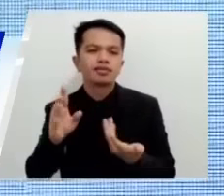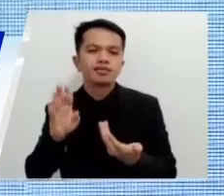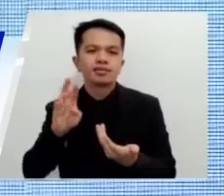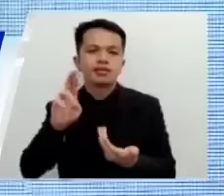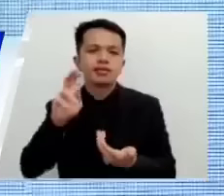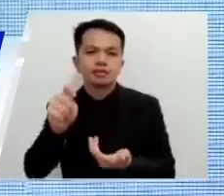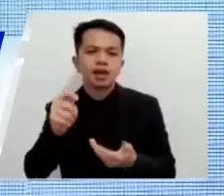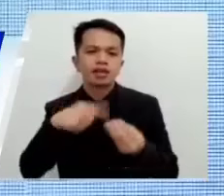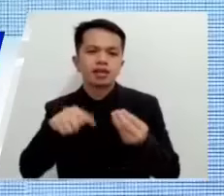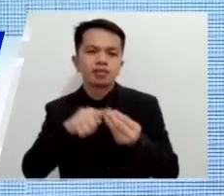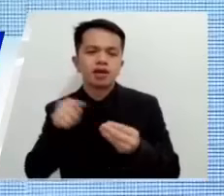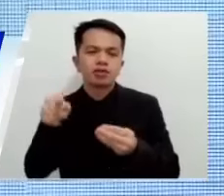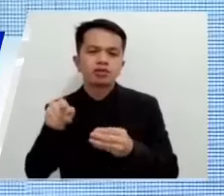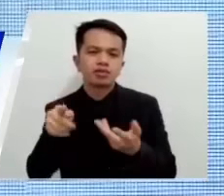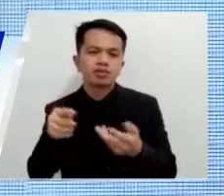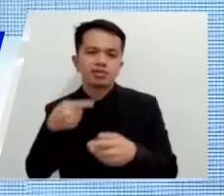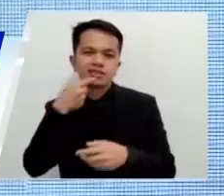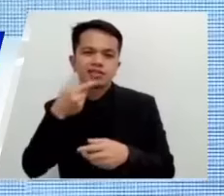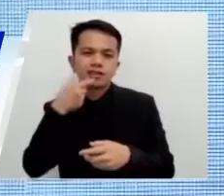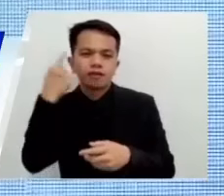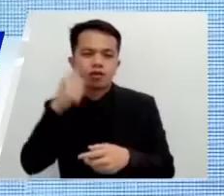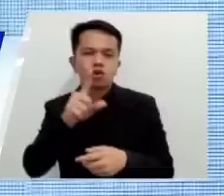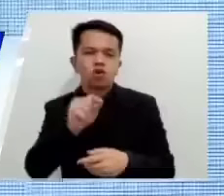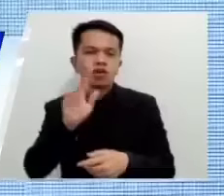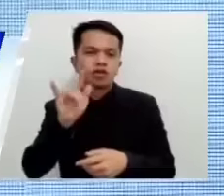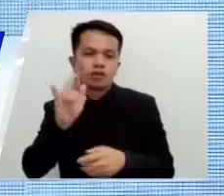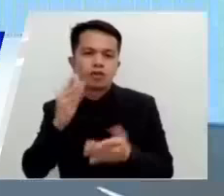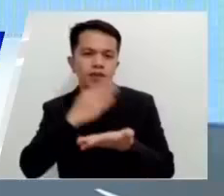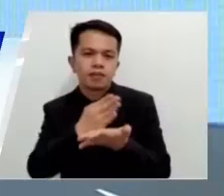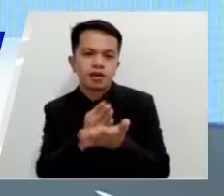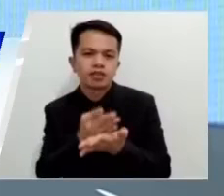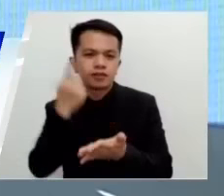kamera tungkol sa 2025 budget ng kanyang opisina.